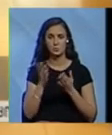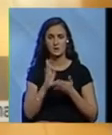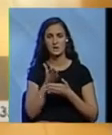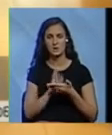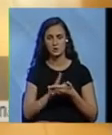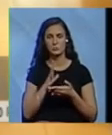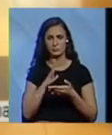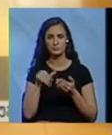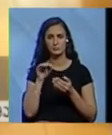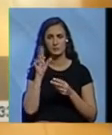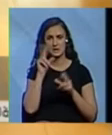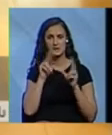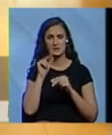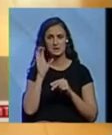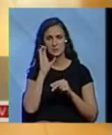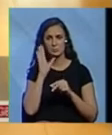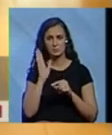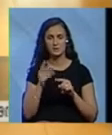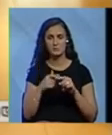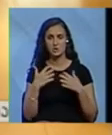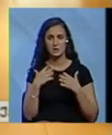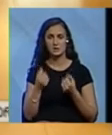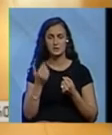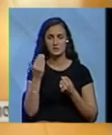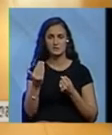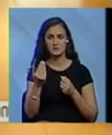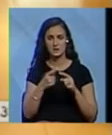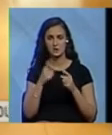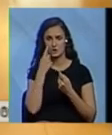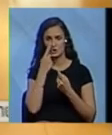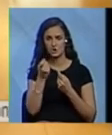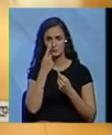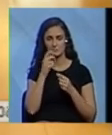ნაწილობრივ ათვალისწინებული იქნება ჯანდაცვის სისტემის მიერ ეს შენიშვნები და წინადადებები.